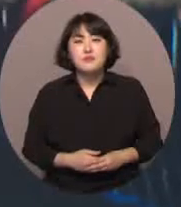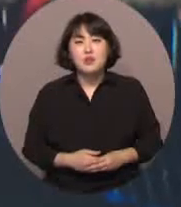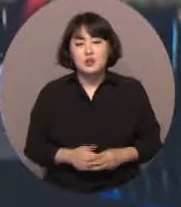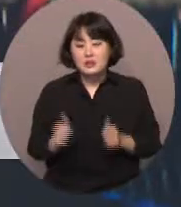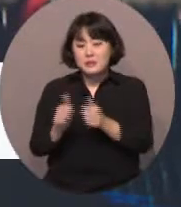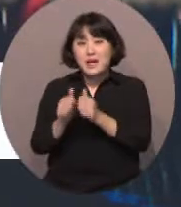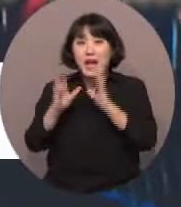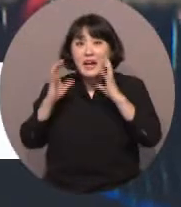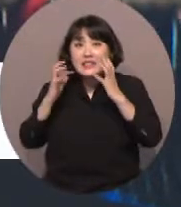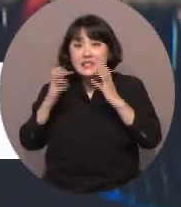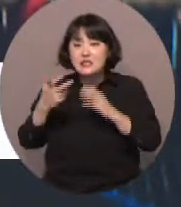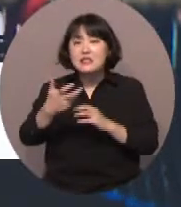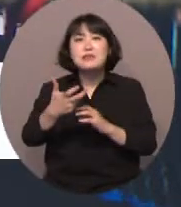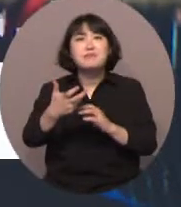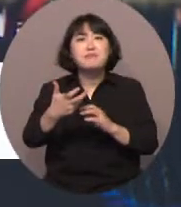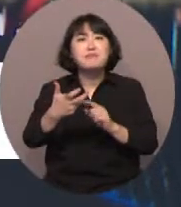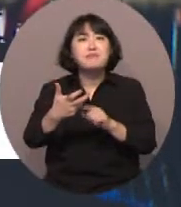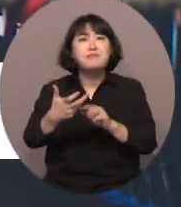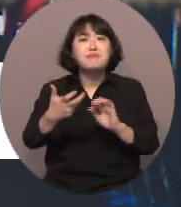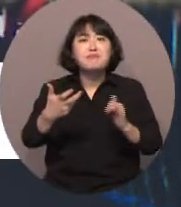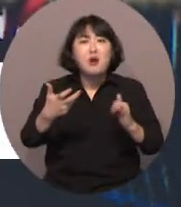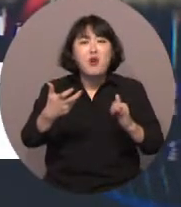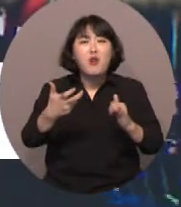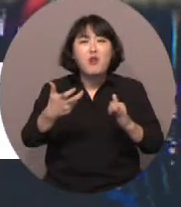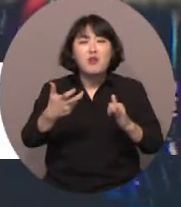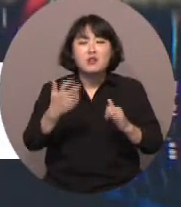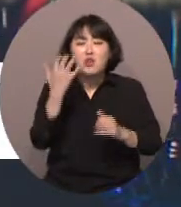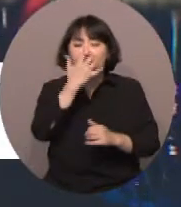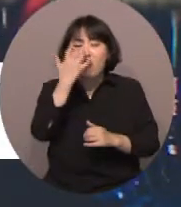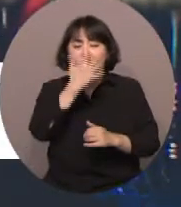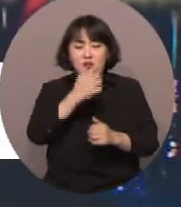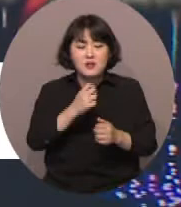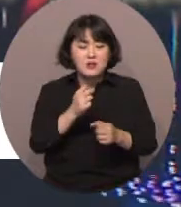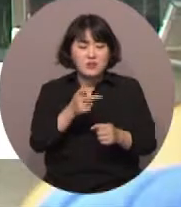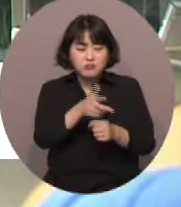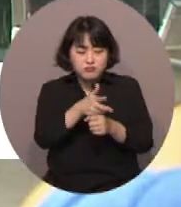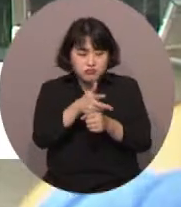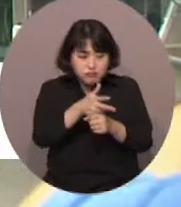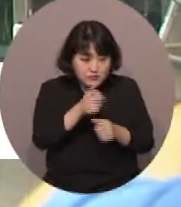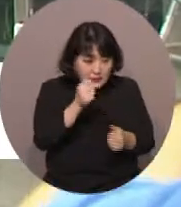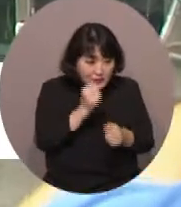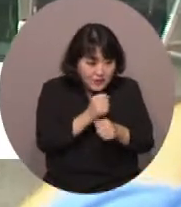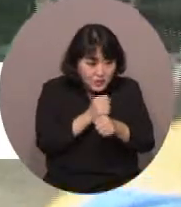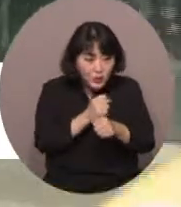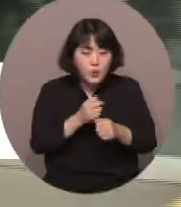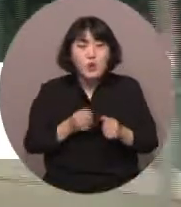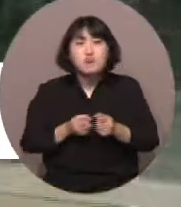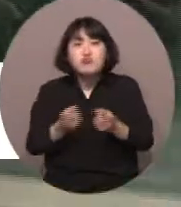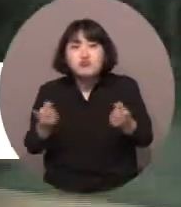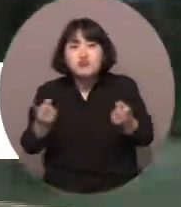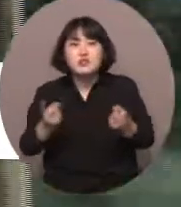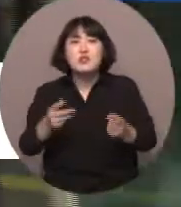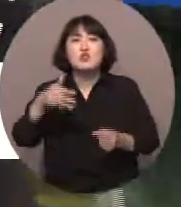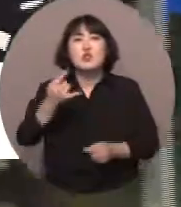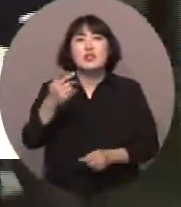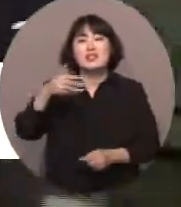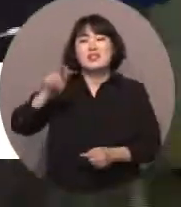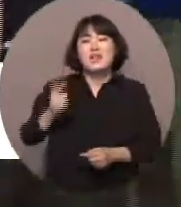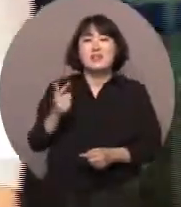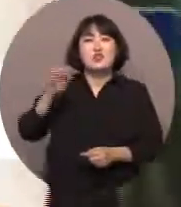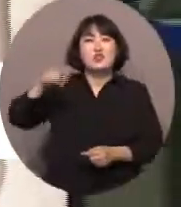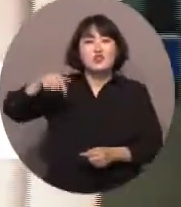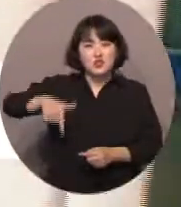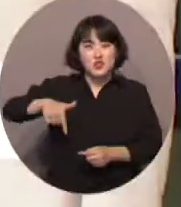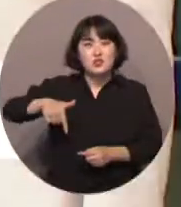남자 동 70여 명을 상대로 성 착취 물을 제장 유포하고 일부 아동을 강제추행한 최창욱 에게 징역